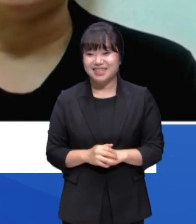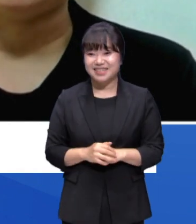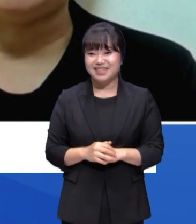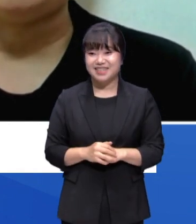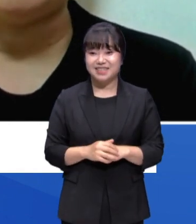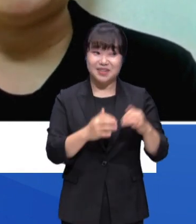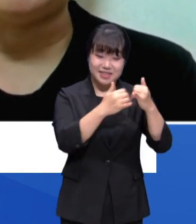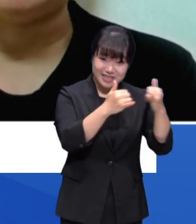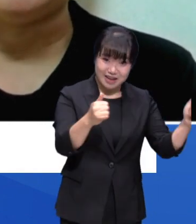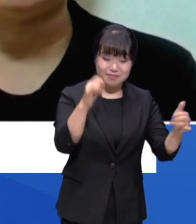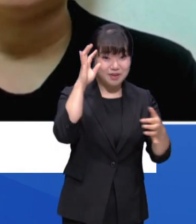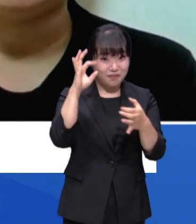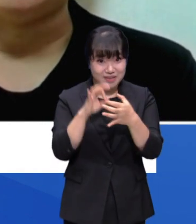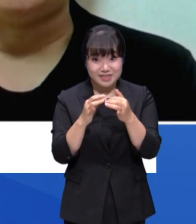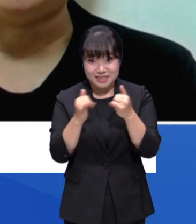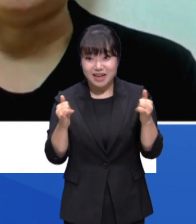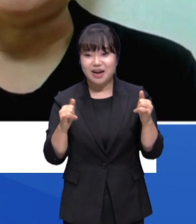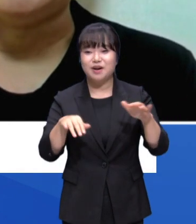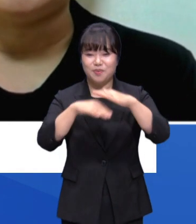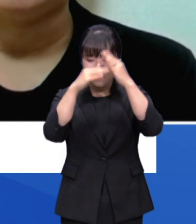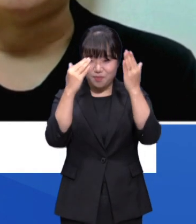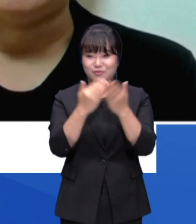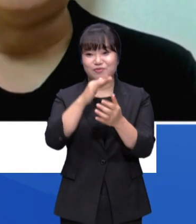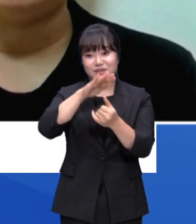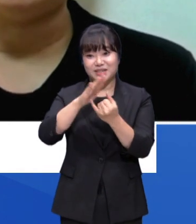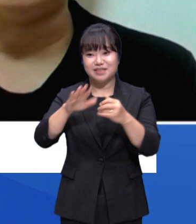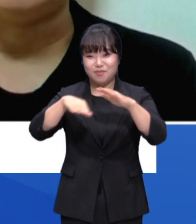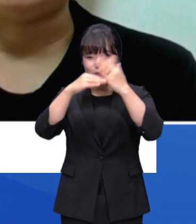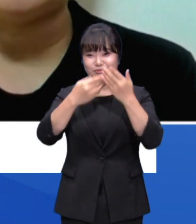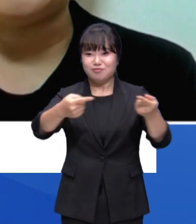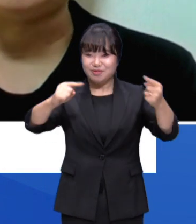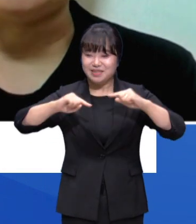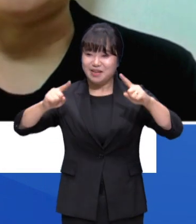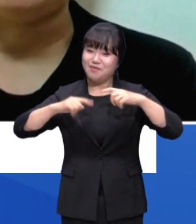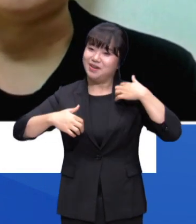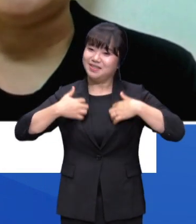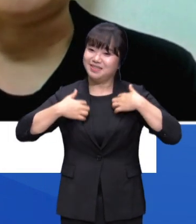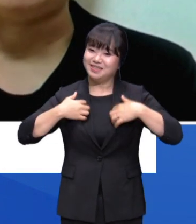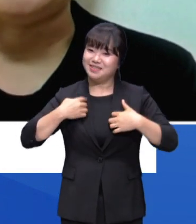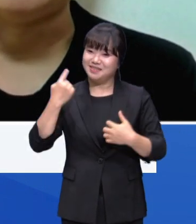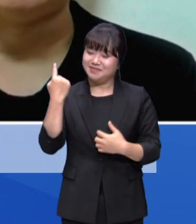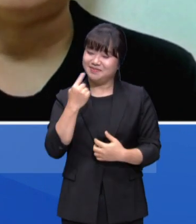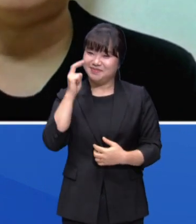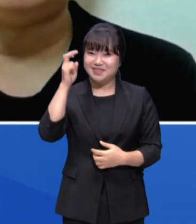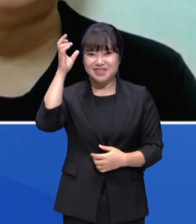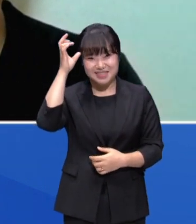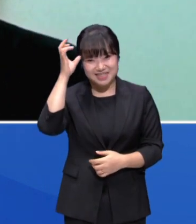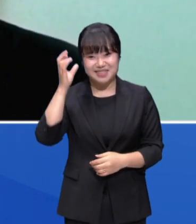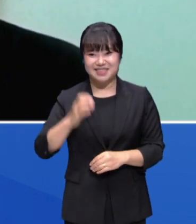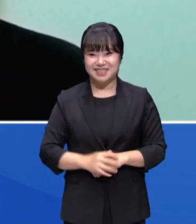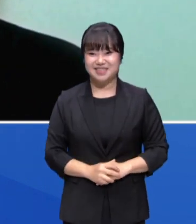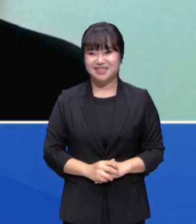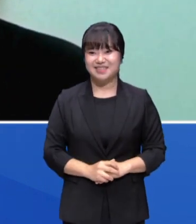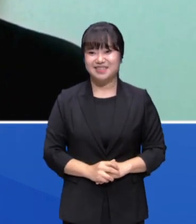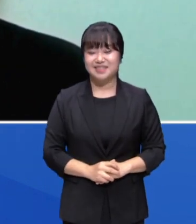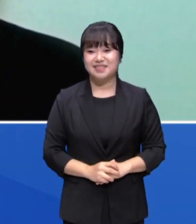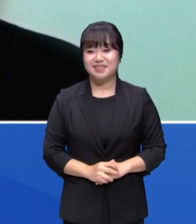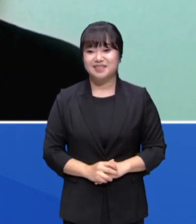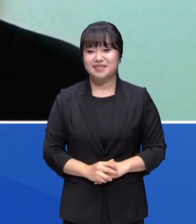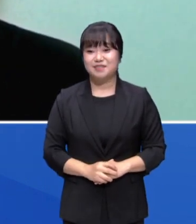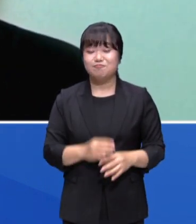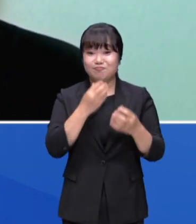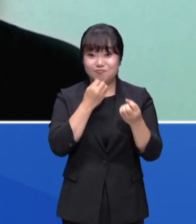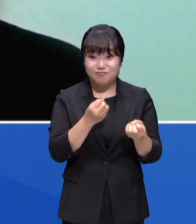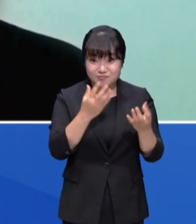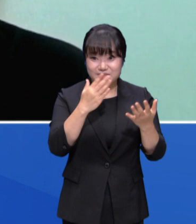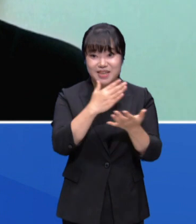어르신들 그다음에 함께하는 어린이들이 즐거운 축제가 될 거라고 생각을 합니다. 네, 백일홍 축제에